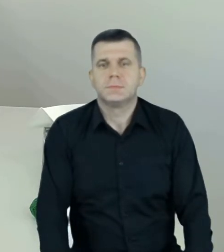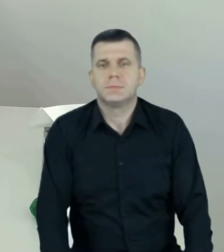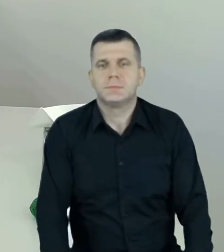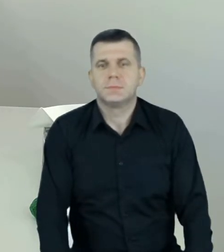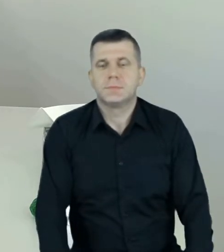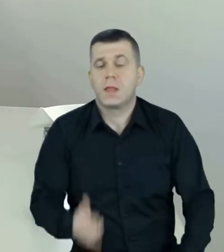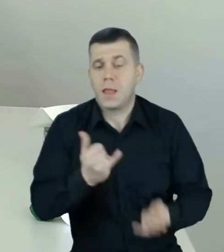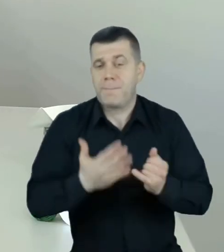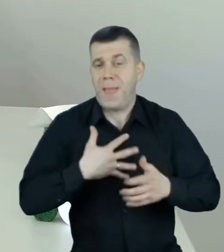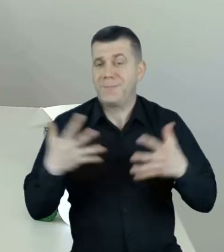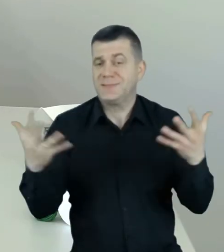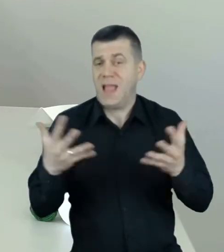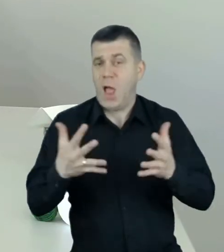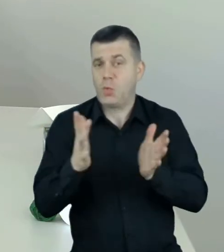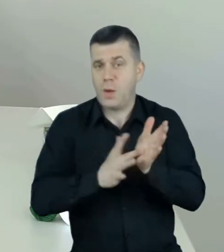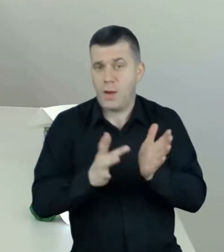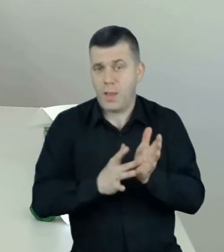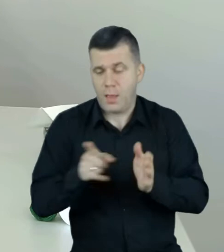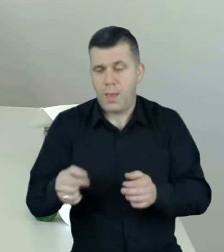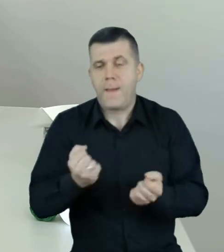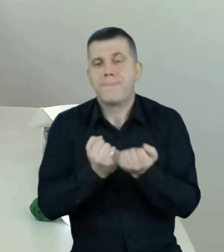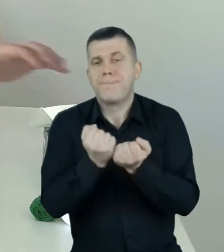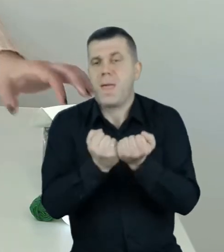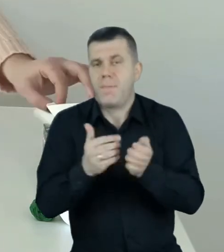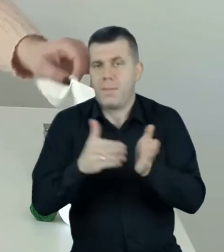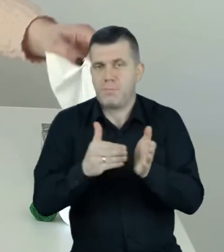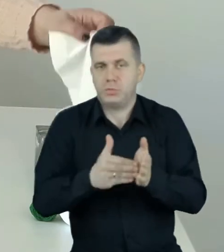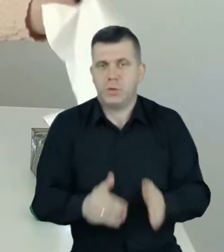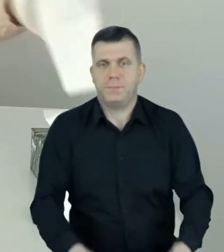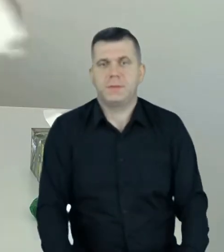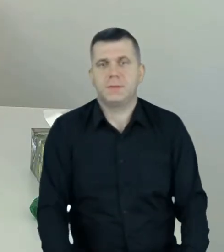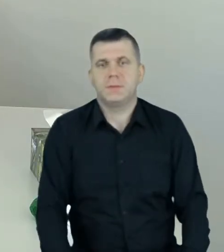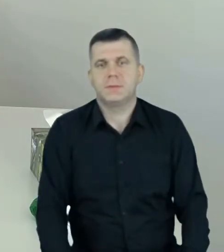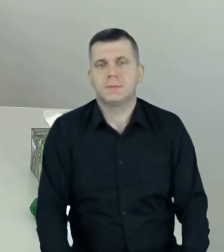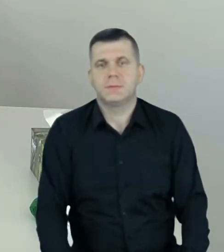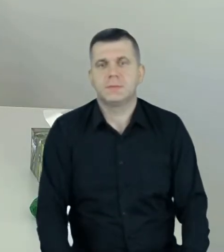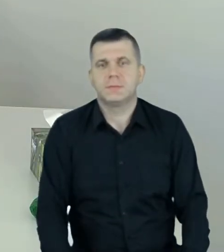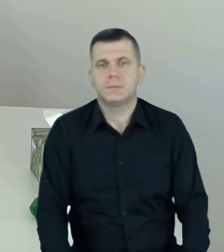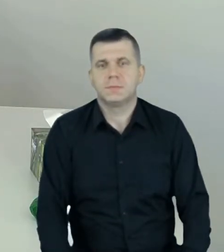to co mamy nadmiar kleju potrąci Potrzebny nam teraz papier